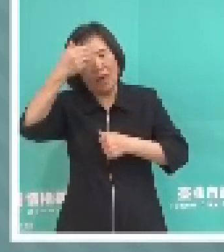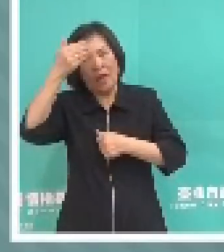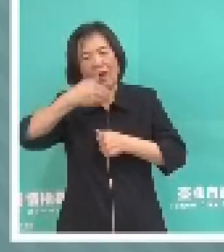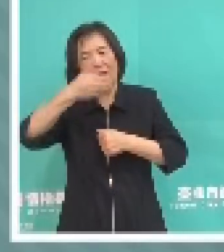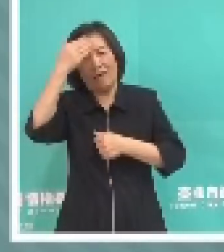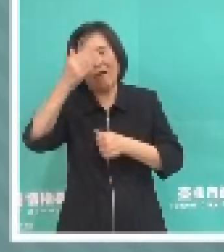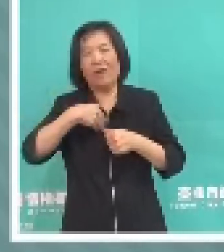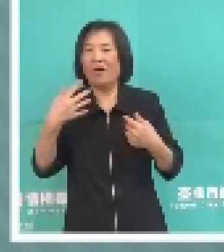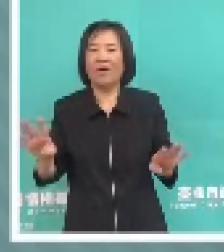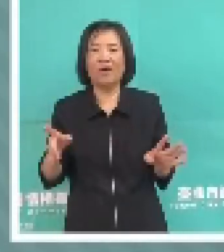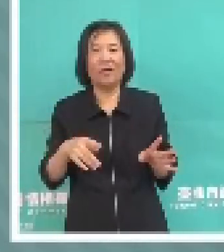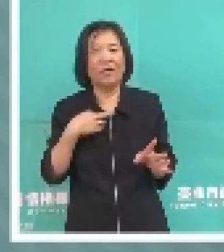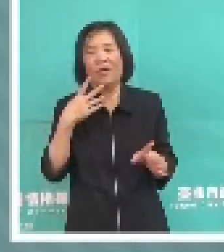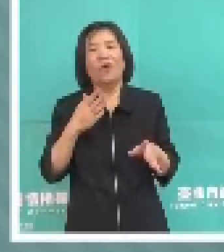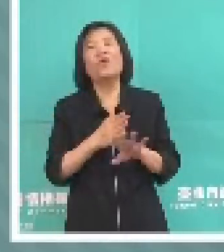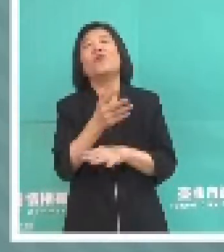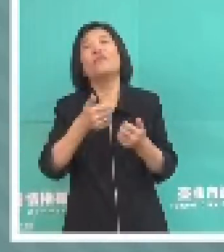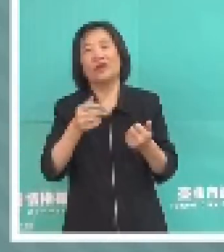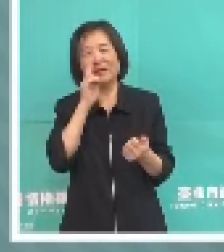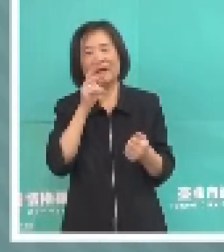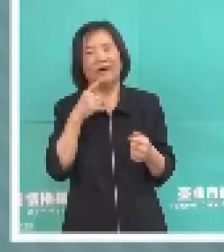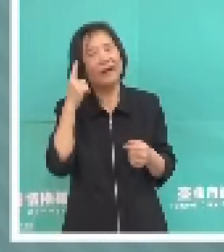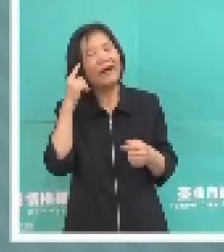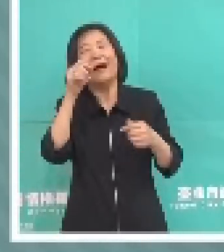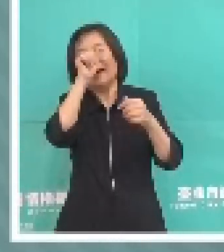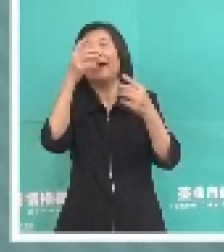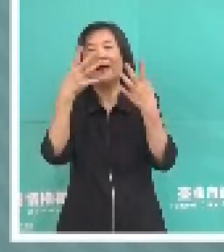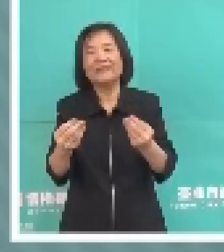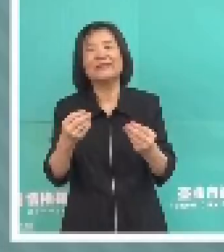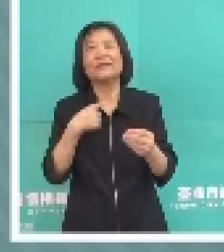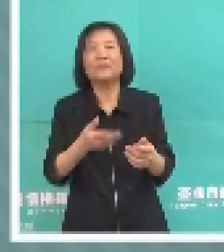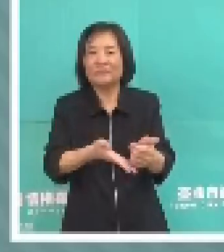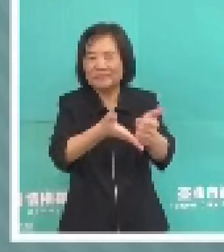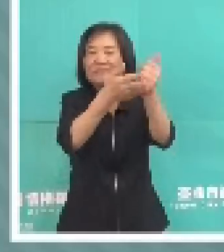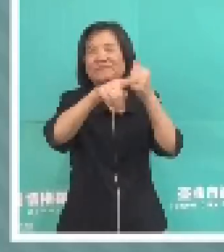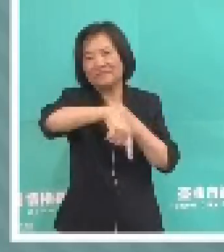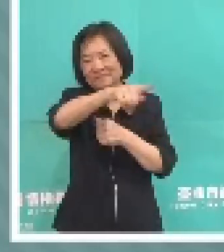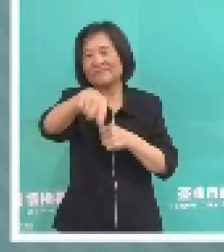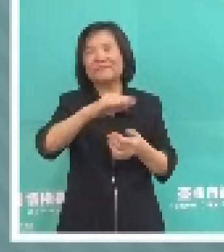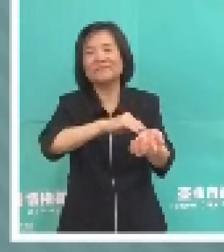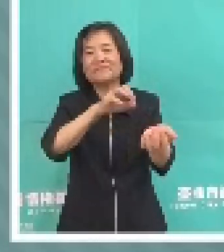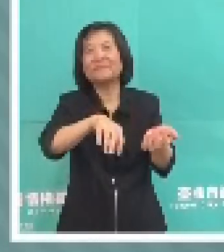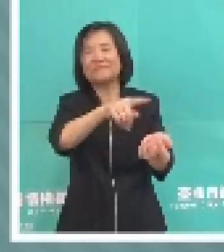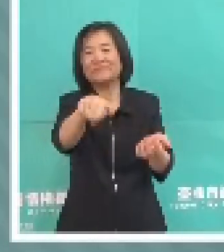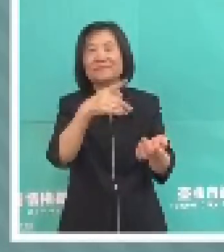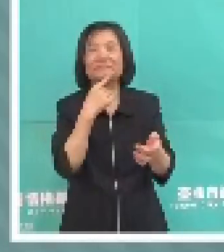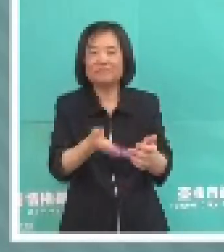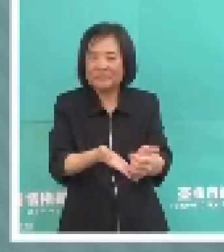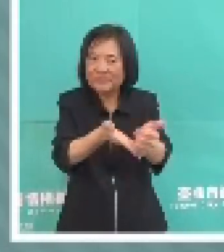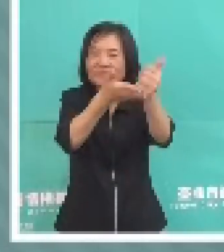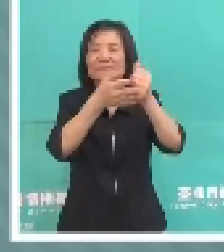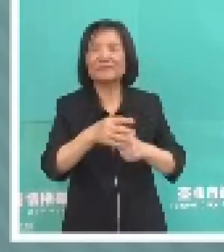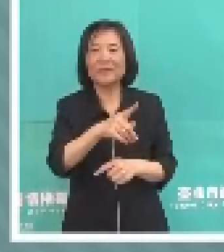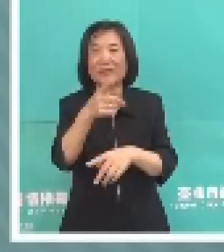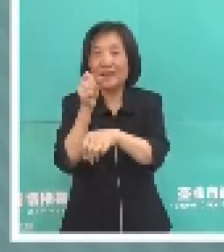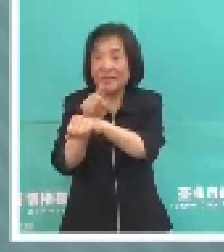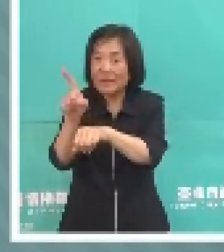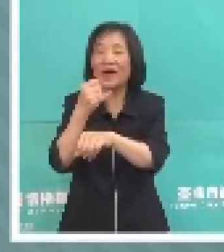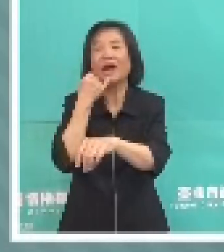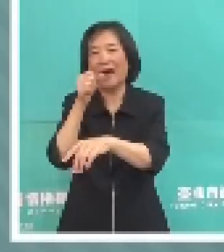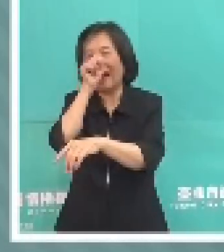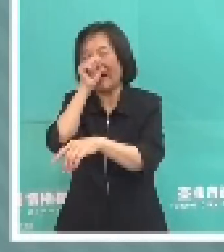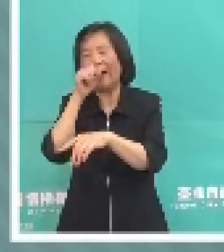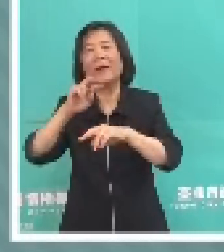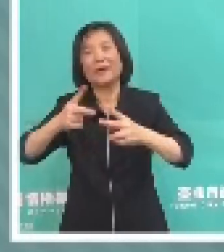讲太过分了，所以好，我后来就说好，那我们还是尊重专业的，尊重我们医疗现场的哦实务的经